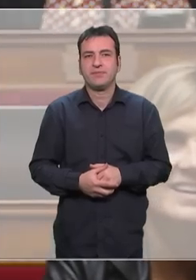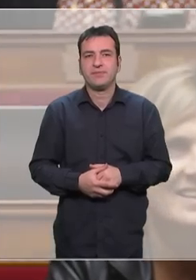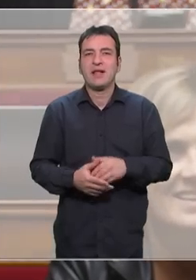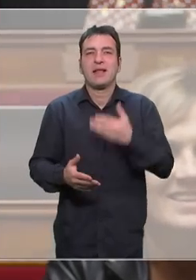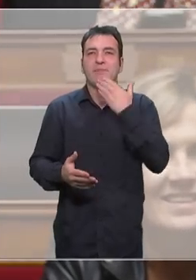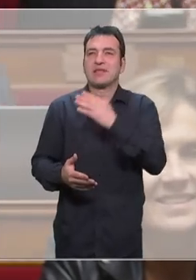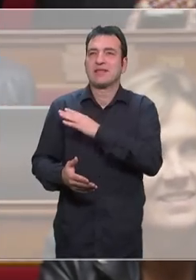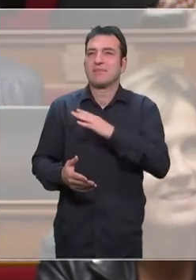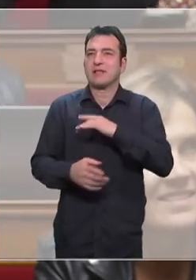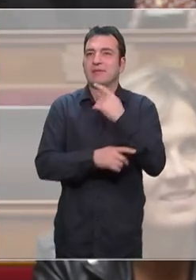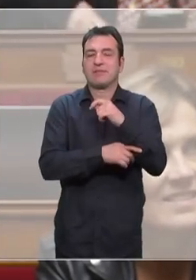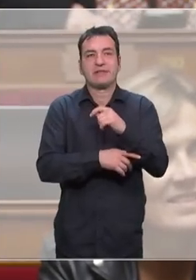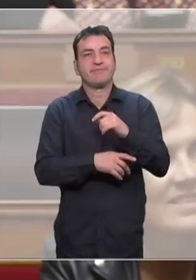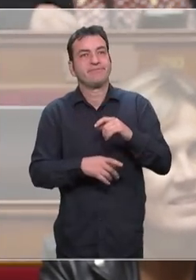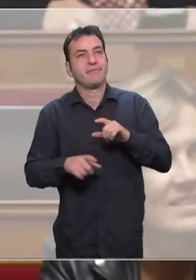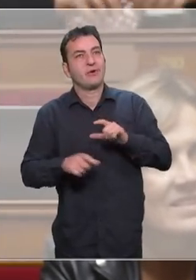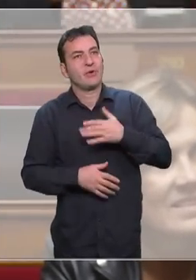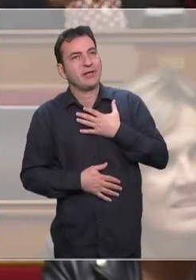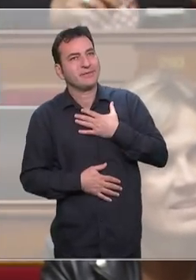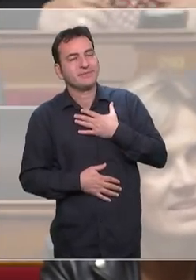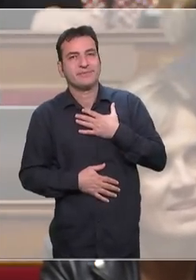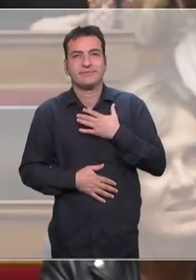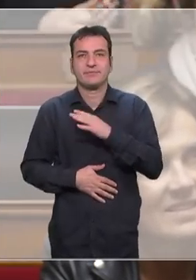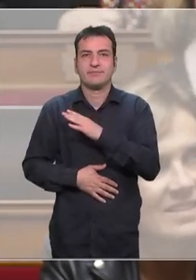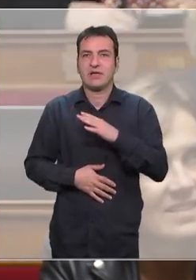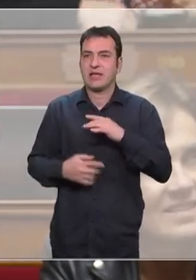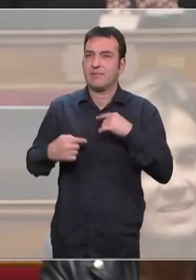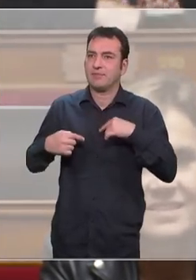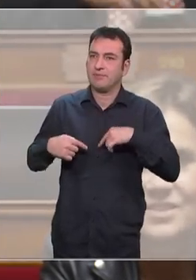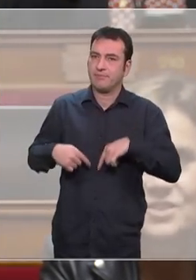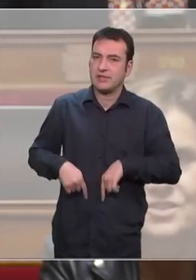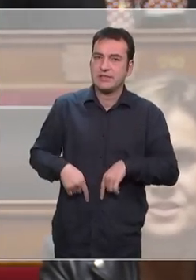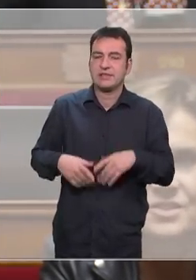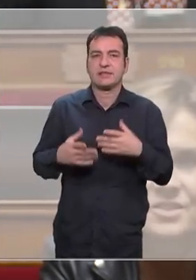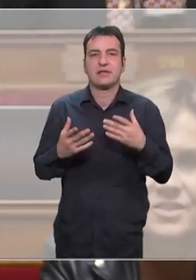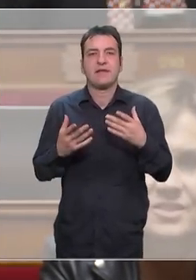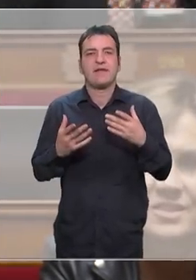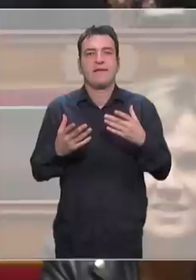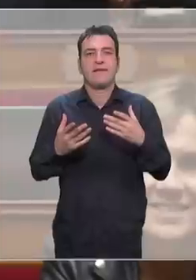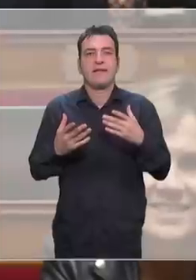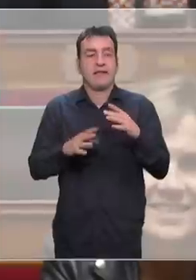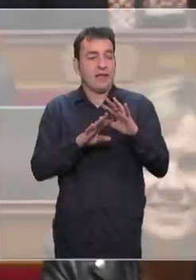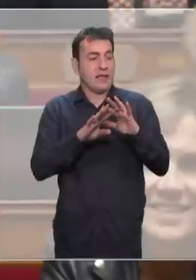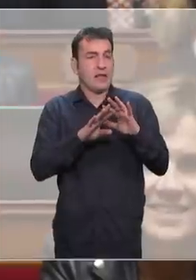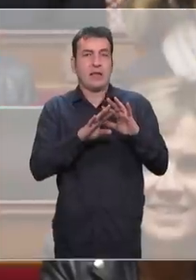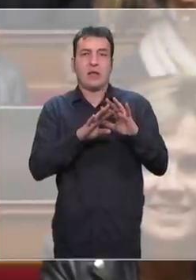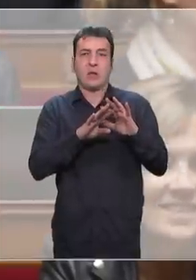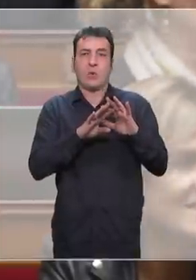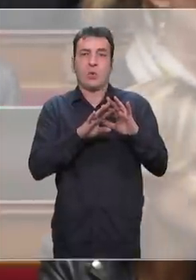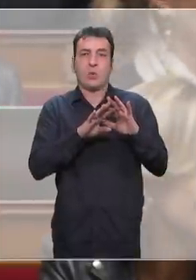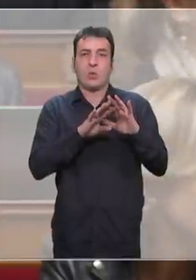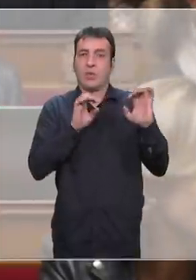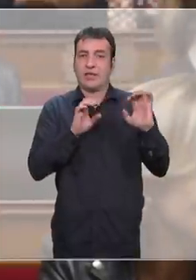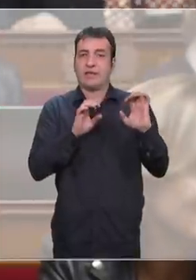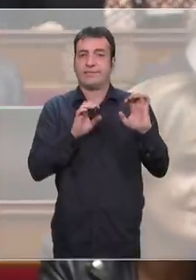Présidente. Chers collègues, Madame le Ministre Firmin Le Bodo, ce week-end en circonscription,